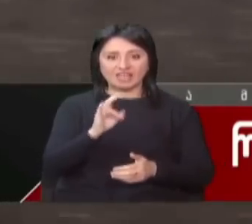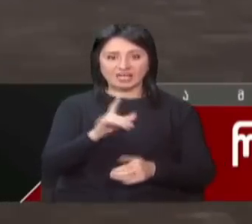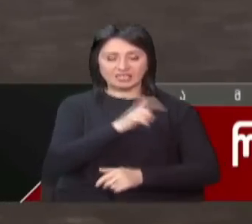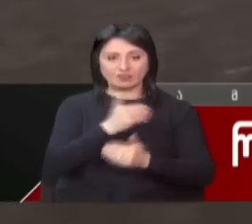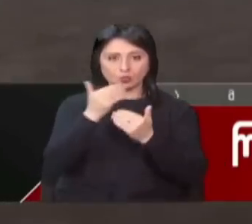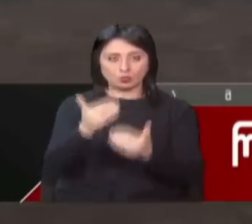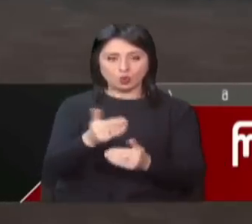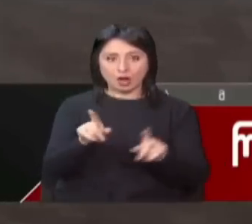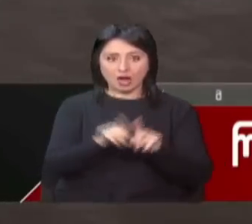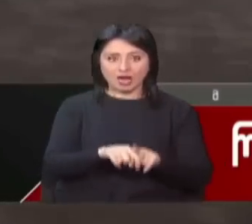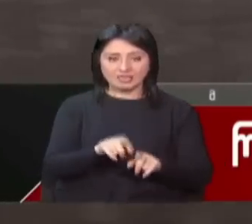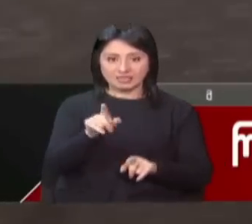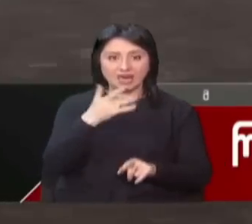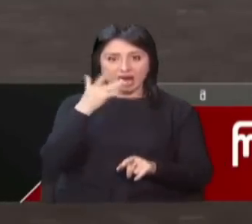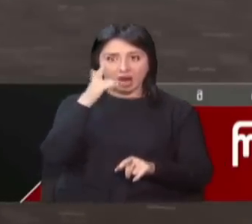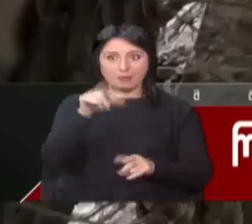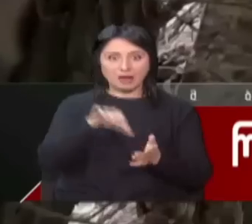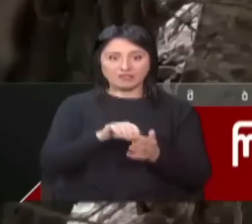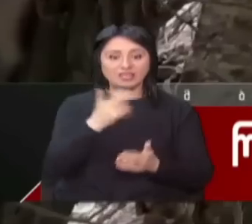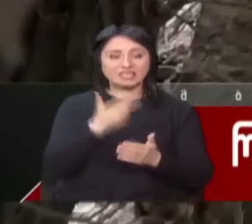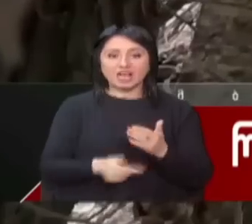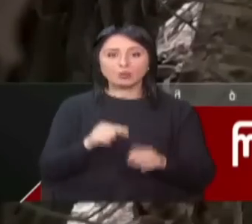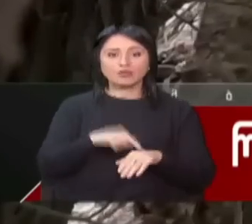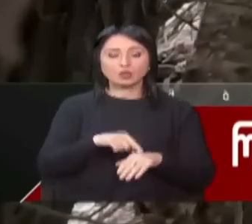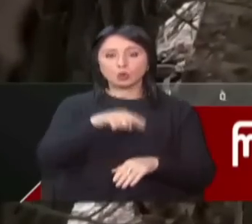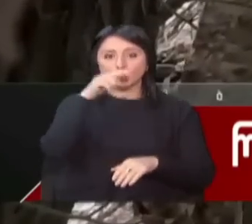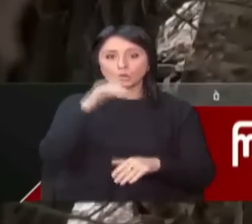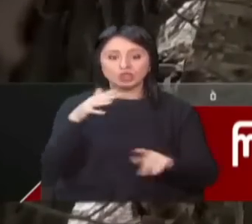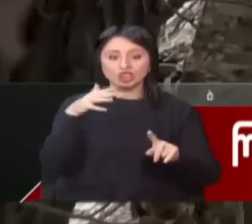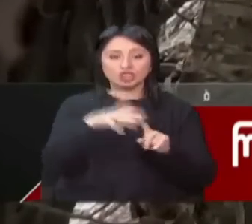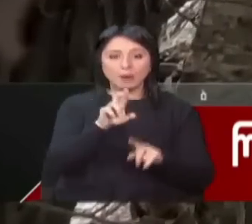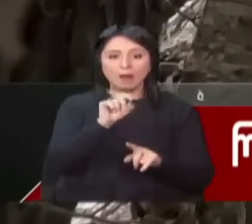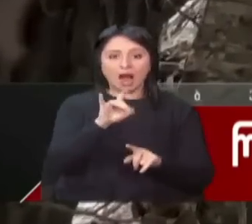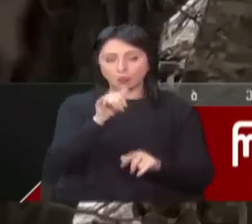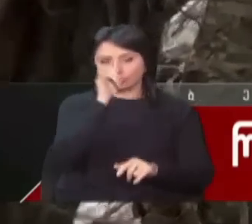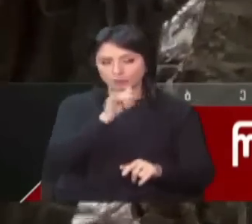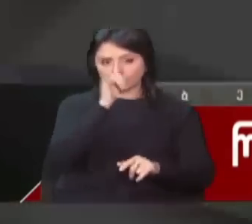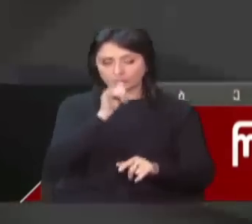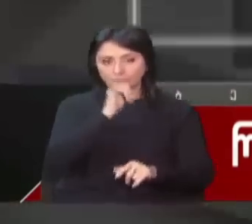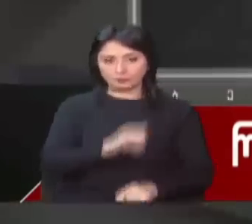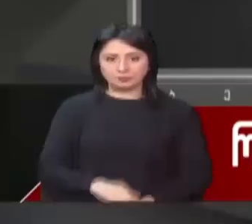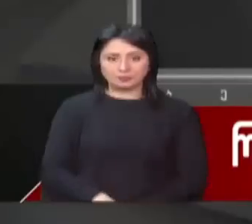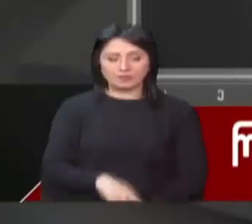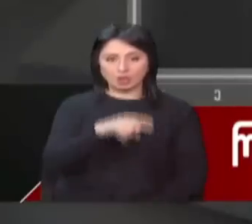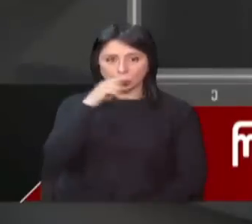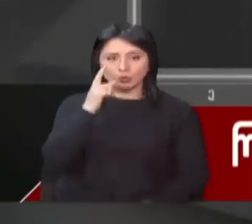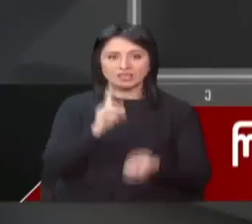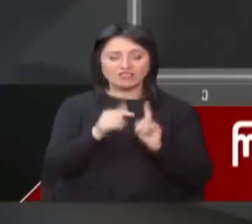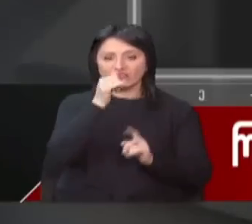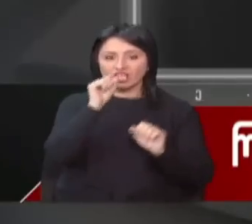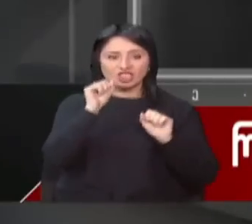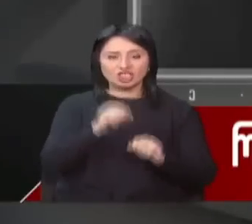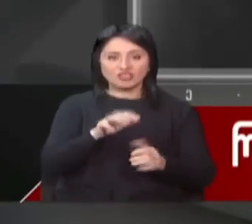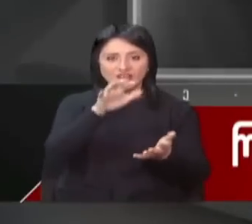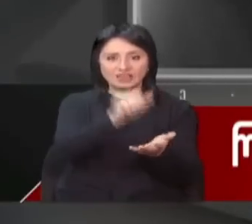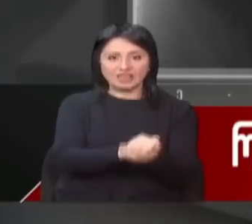tsevria. Aseve John Kirby's tkmit tsaromateloba ganitsada rusetis shetava Bakhmutse. Ruset Marialurat Verșet